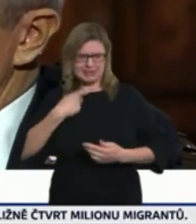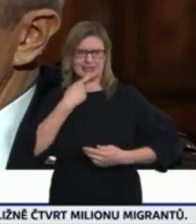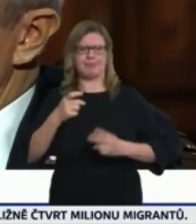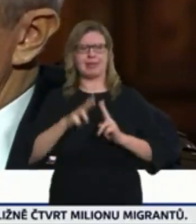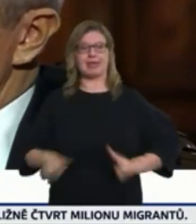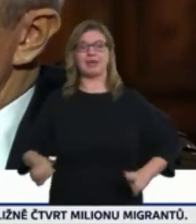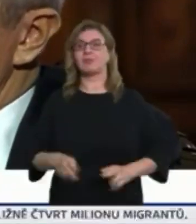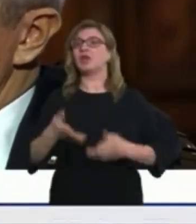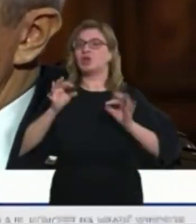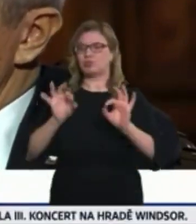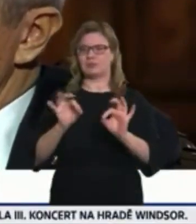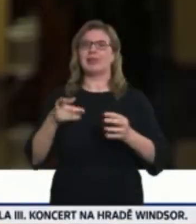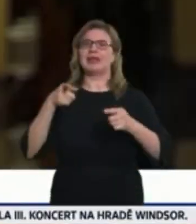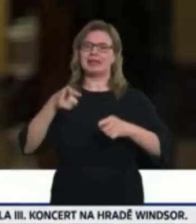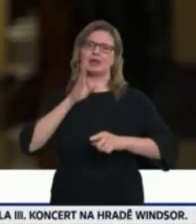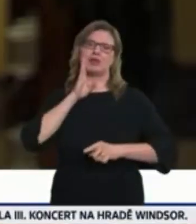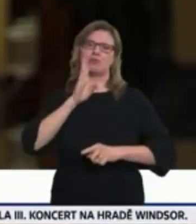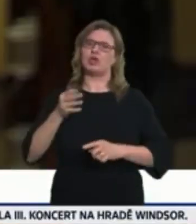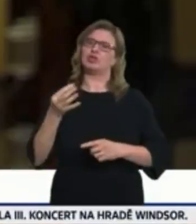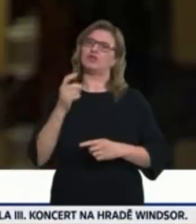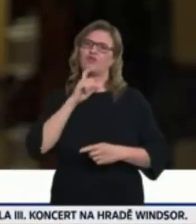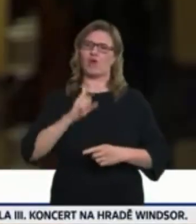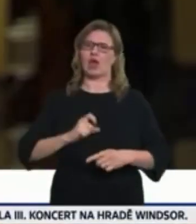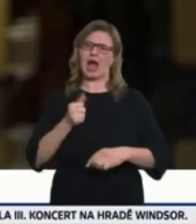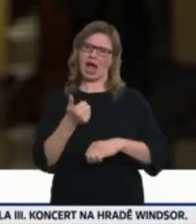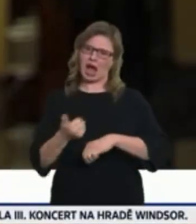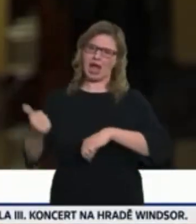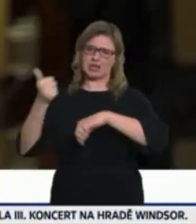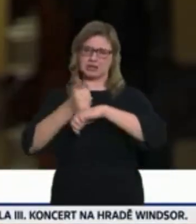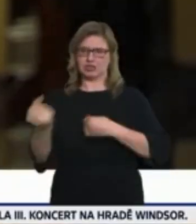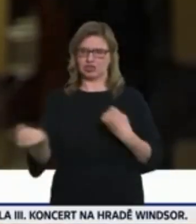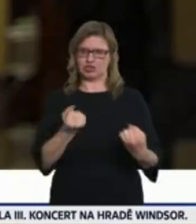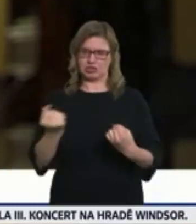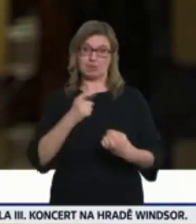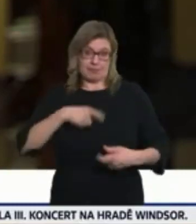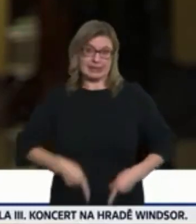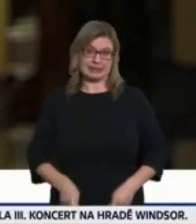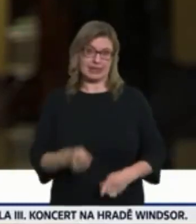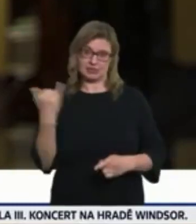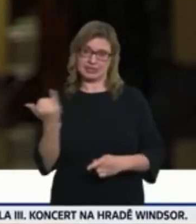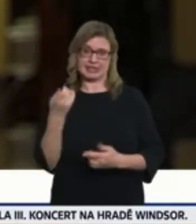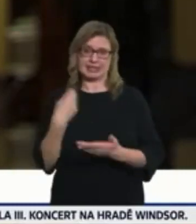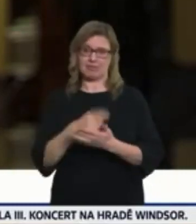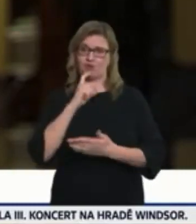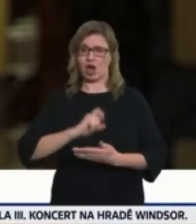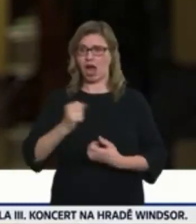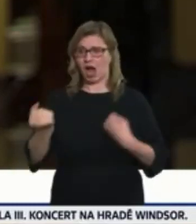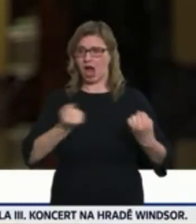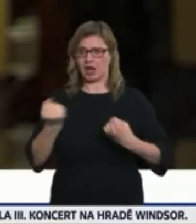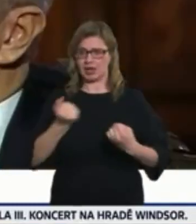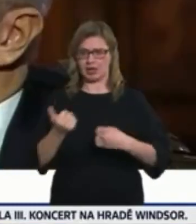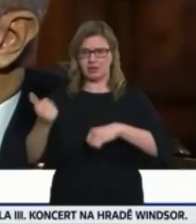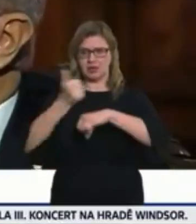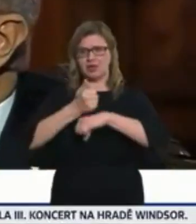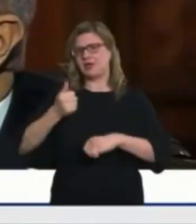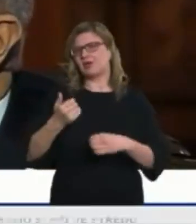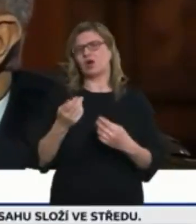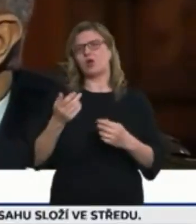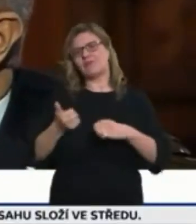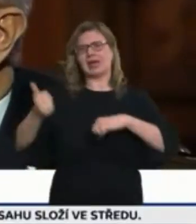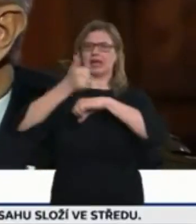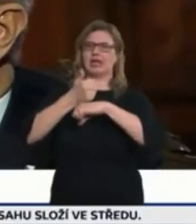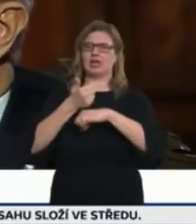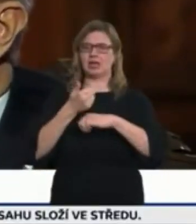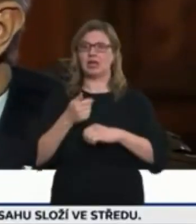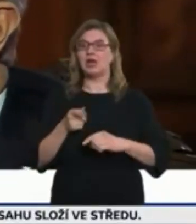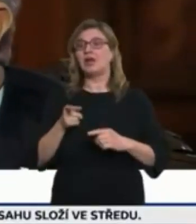velitelem ozbrojených sil. Ano. Moje otázka zní, já jsem pokud nebyl by vrchně. Bylo napadeno Polsko nebo pobaltské státy, zda bychom měli splnit svoje spojenecké závazky nebyl. A poslat